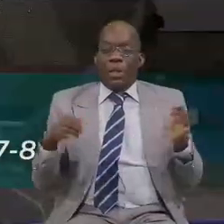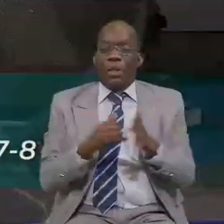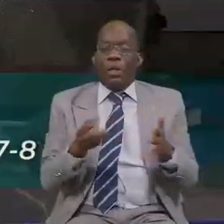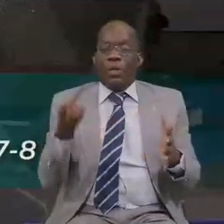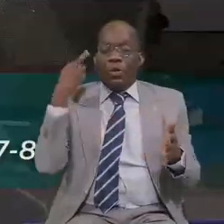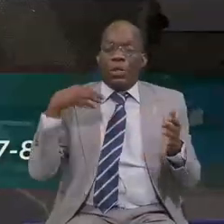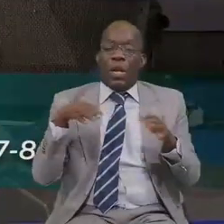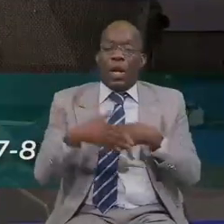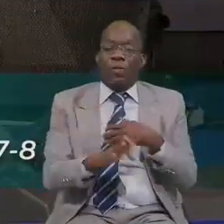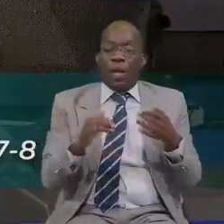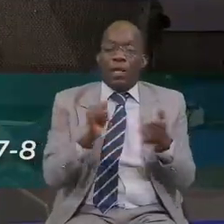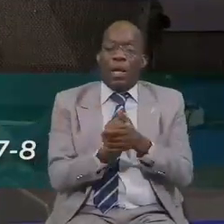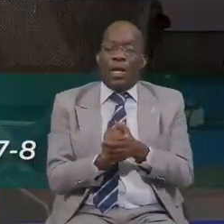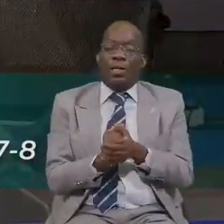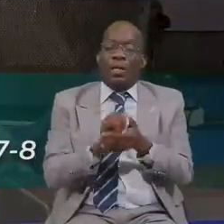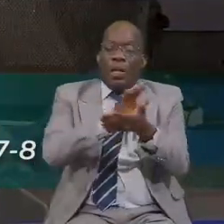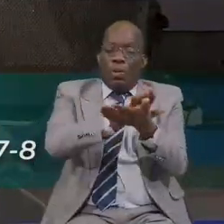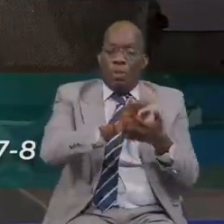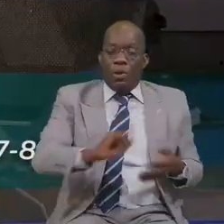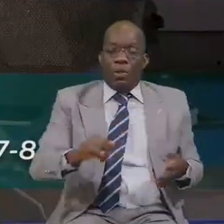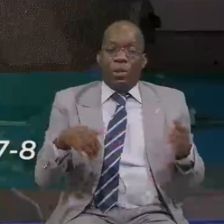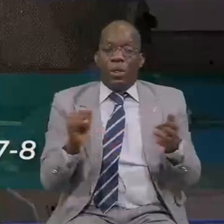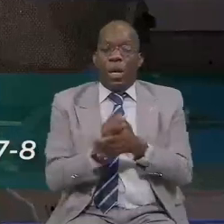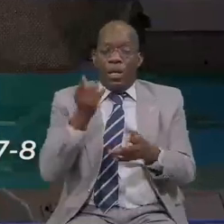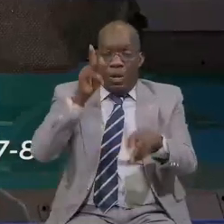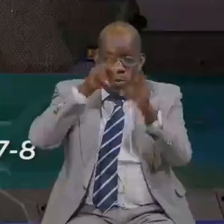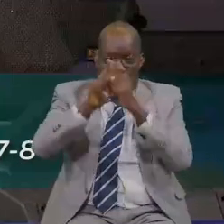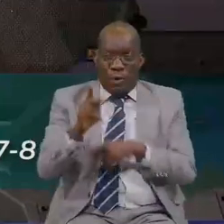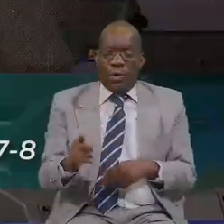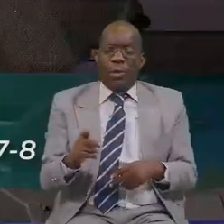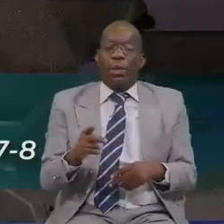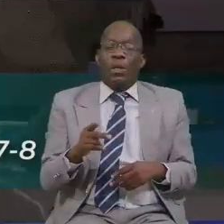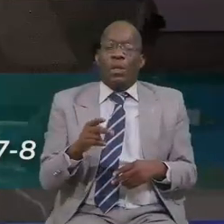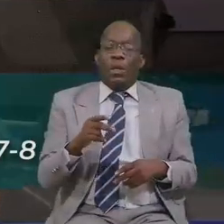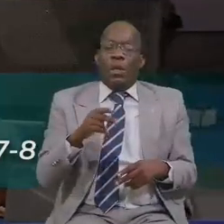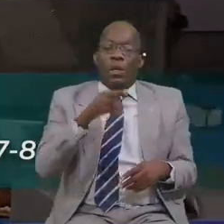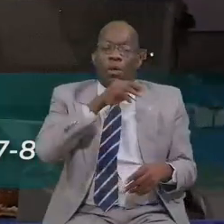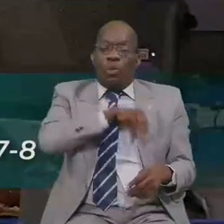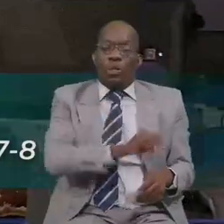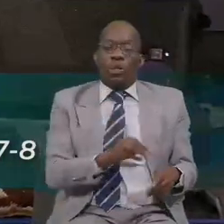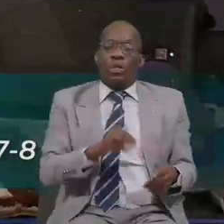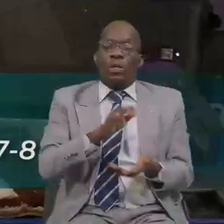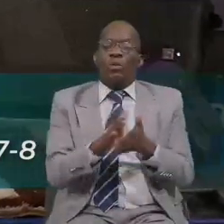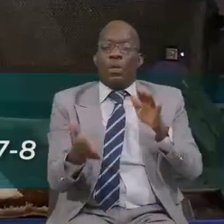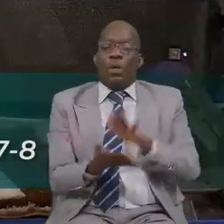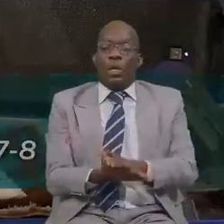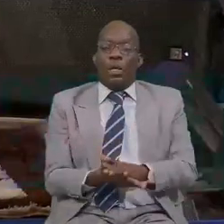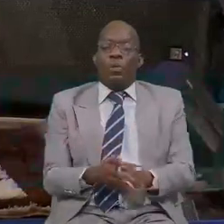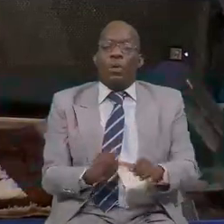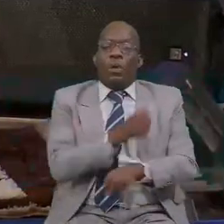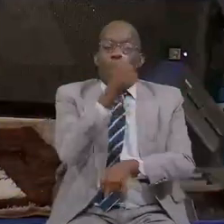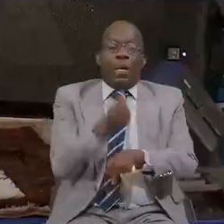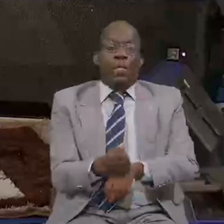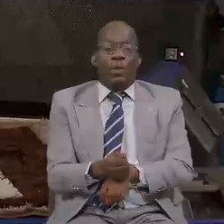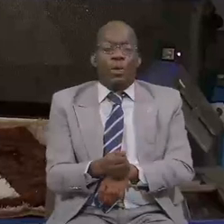Maintenant, le ministère prophétique a été établi. J'entendis